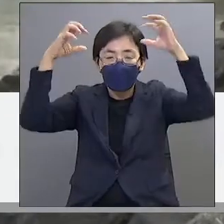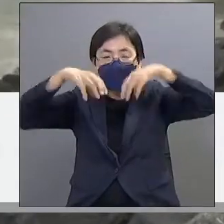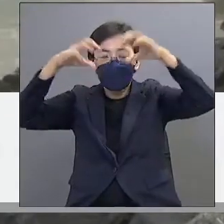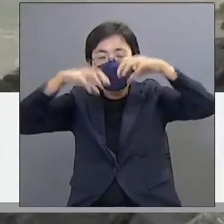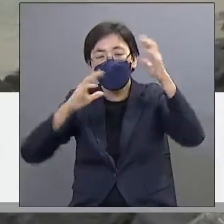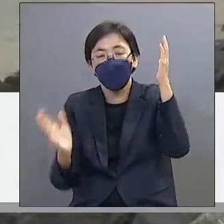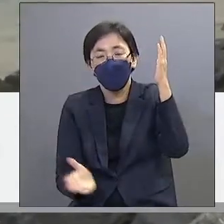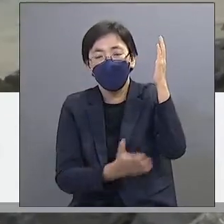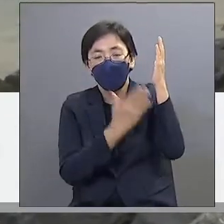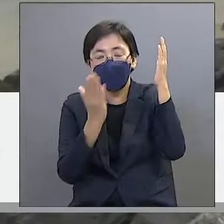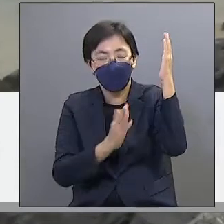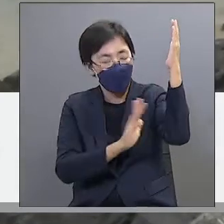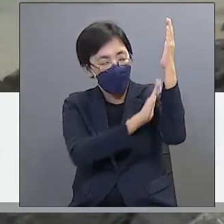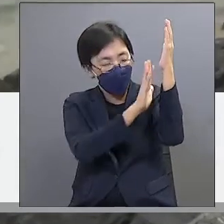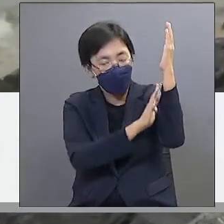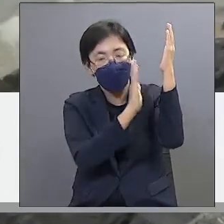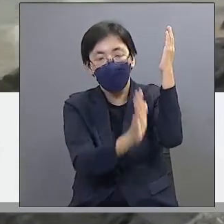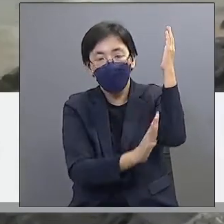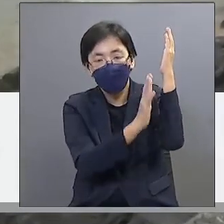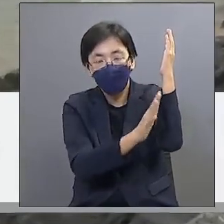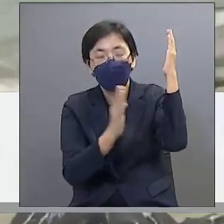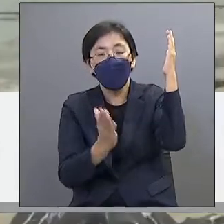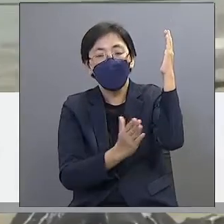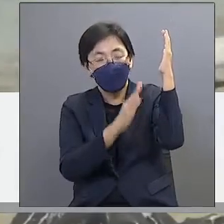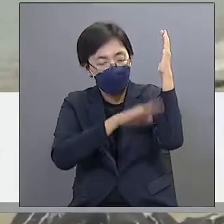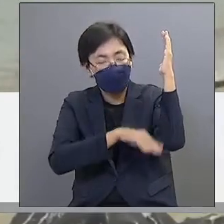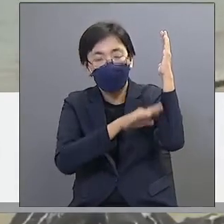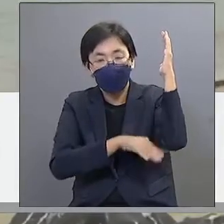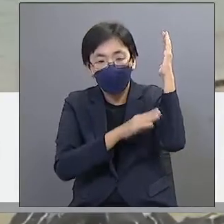ต้พัดปกคลุมทะเลอันดามันภาคใต้และอ่าวไทยขอ